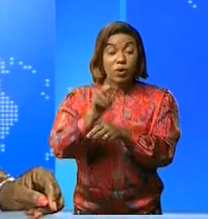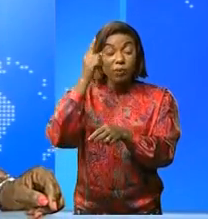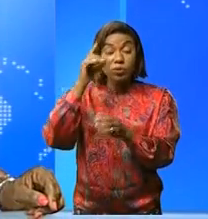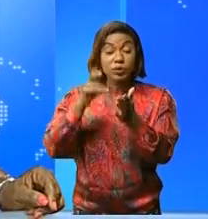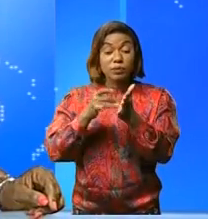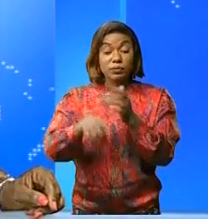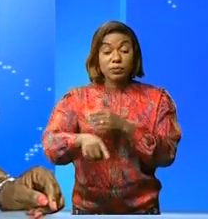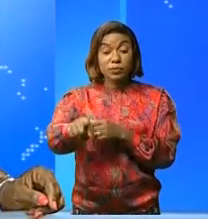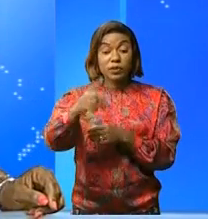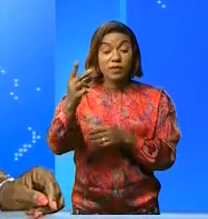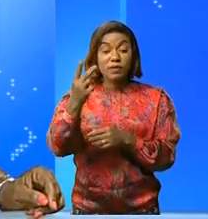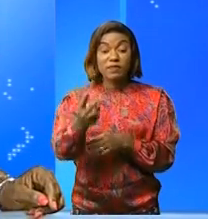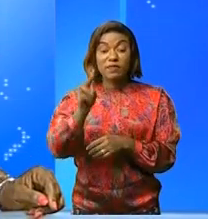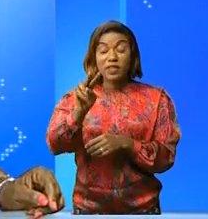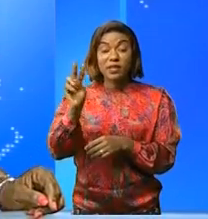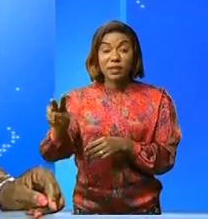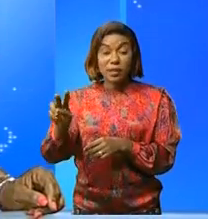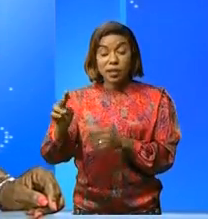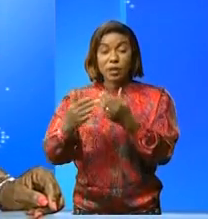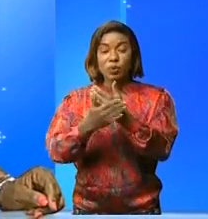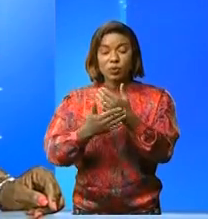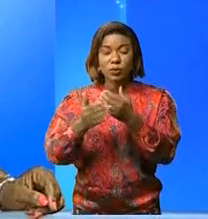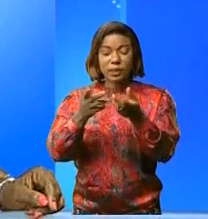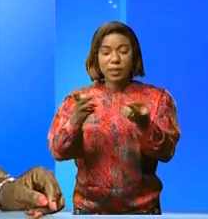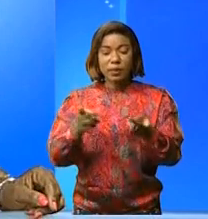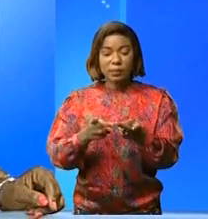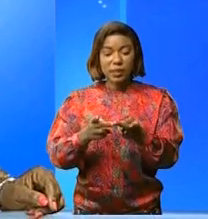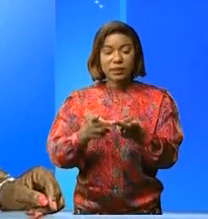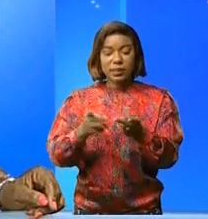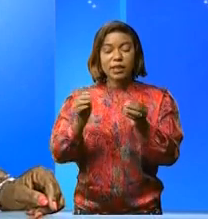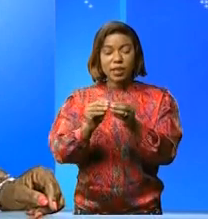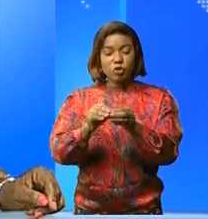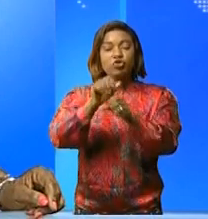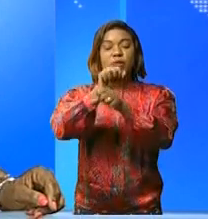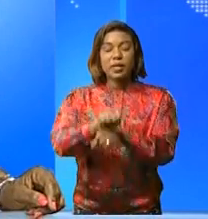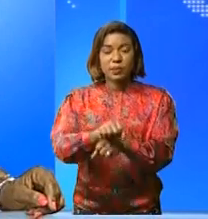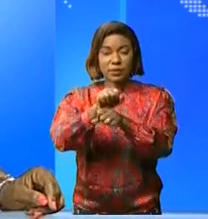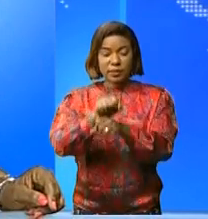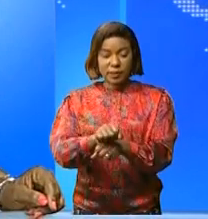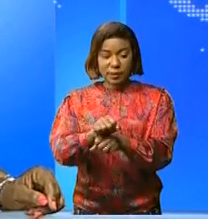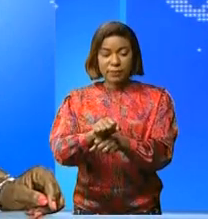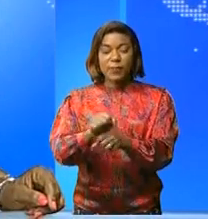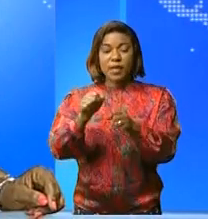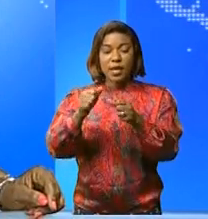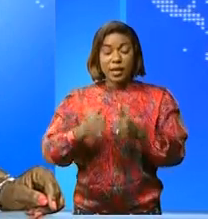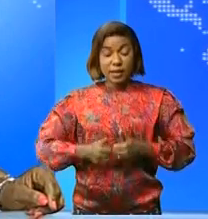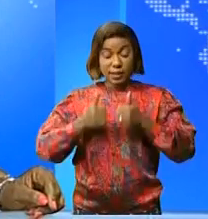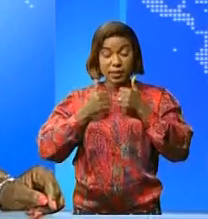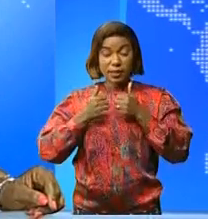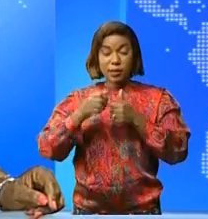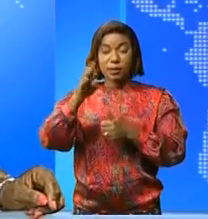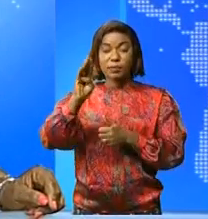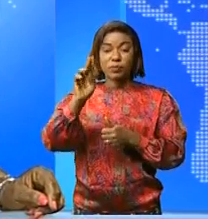ce dimanche 20 août 2021 à son siège social situé au numéro 13 de l'avenue